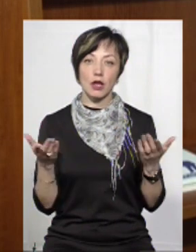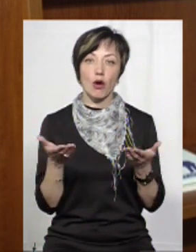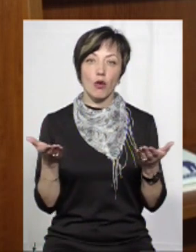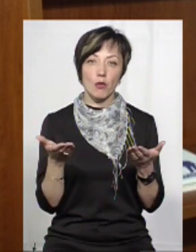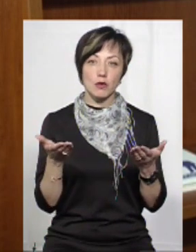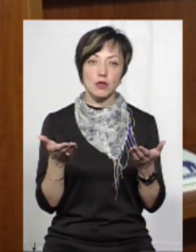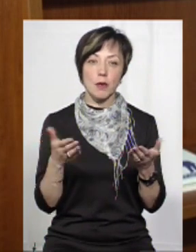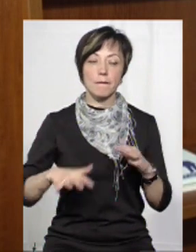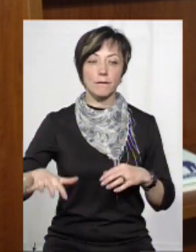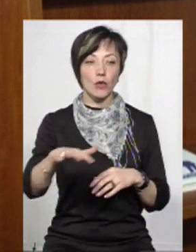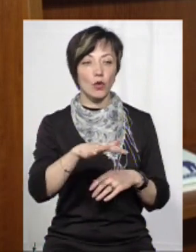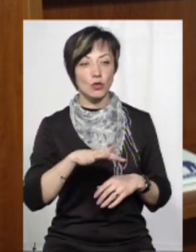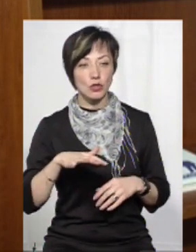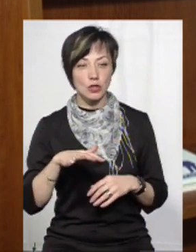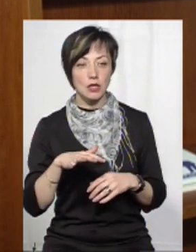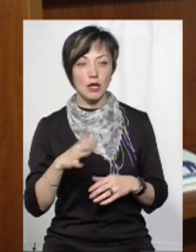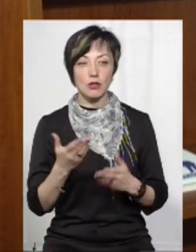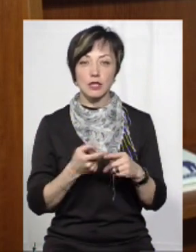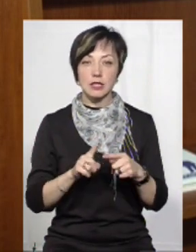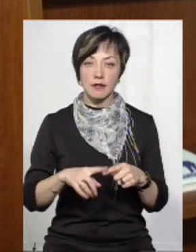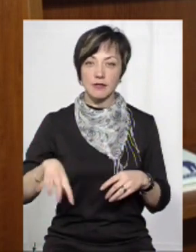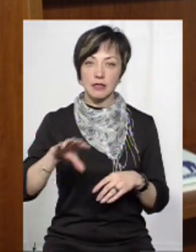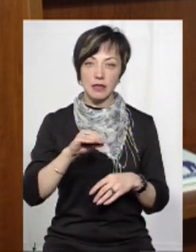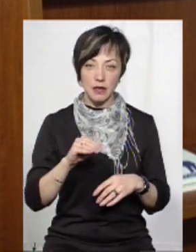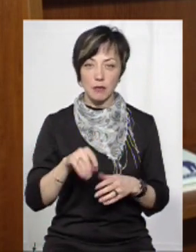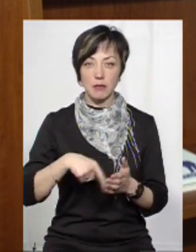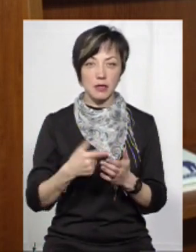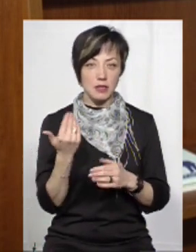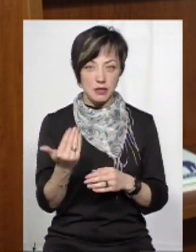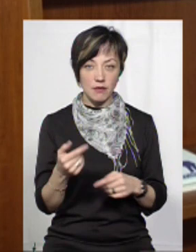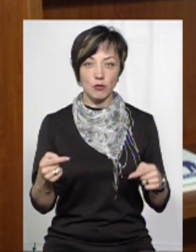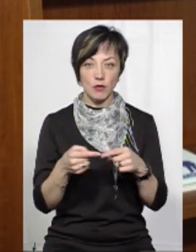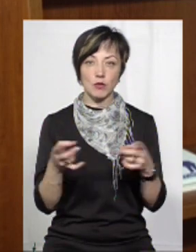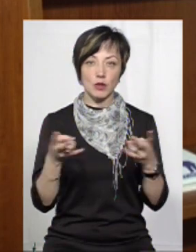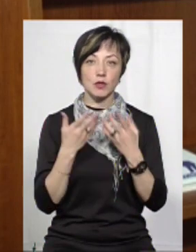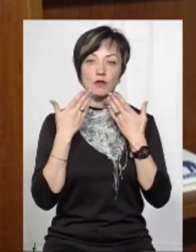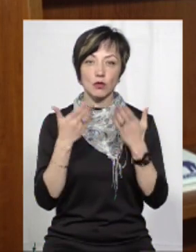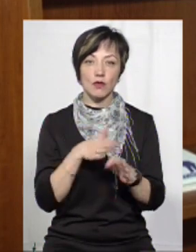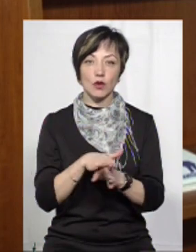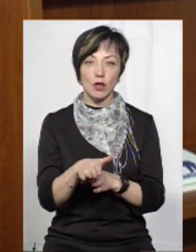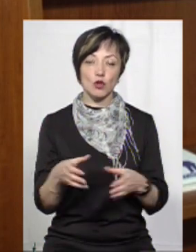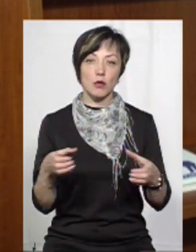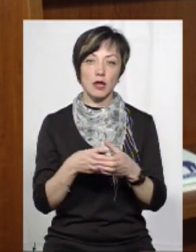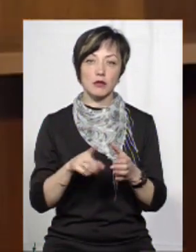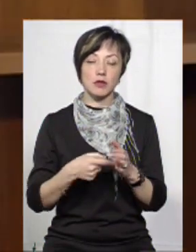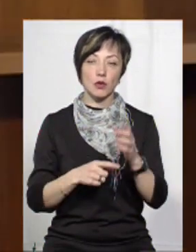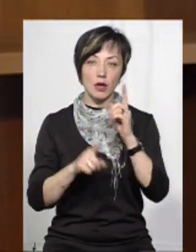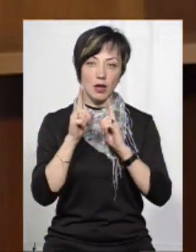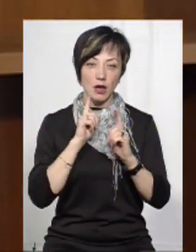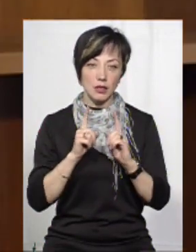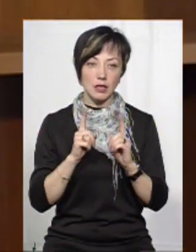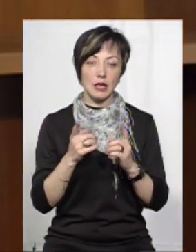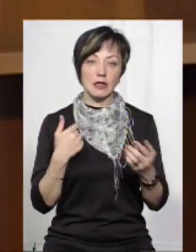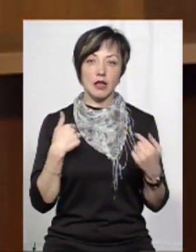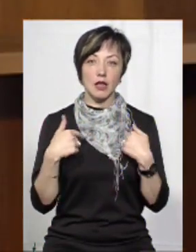якомусь площі, майдані. Тобто, якщо це все територія міста, то, відповідно, потрібно звернутися до виконавчого комітету міської ради. Якісь